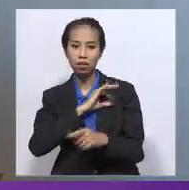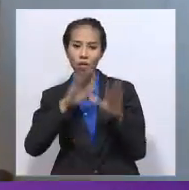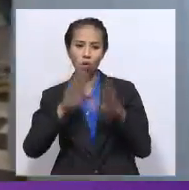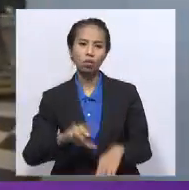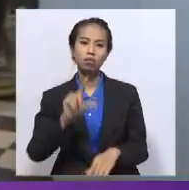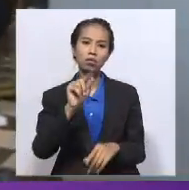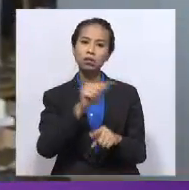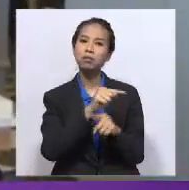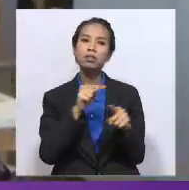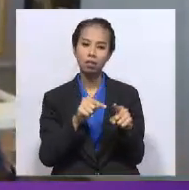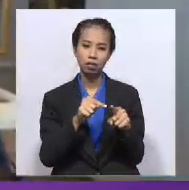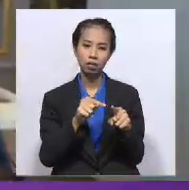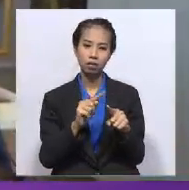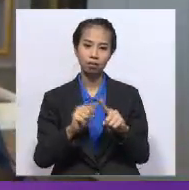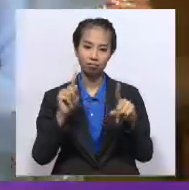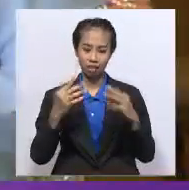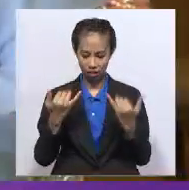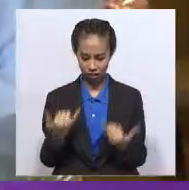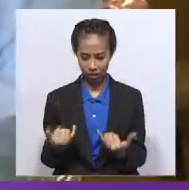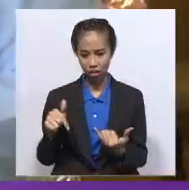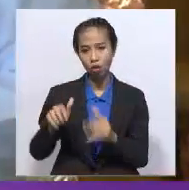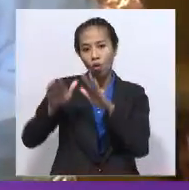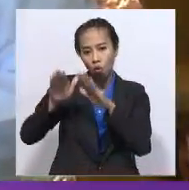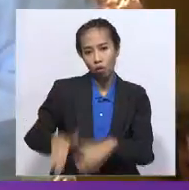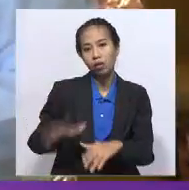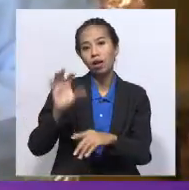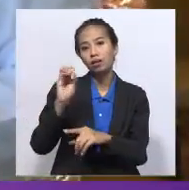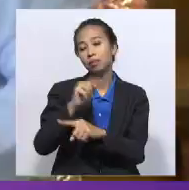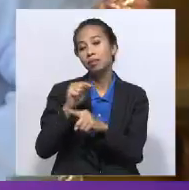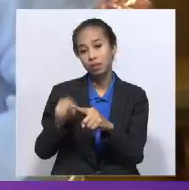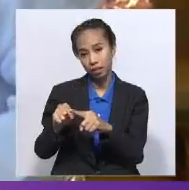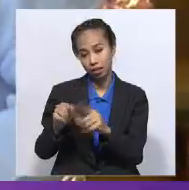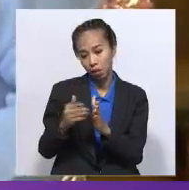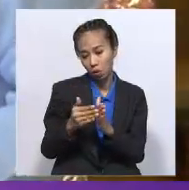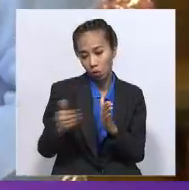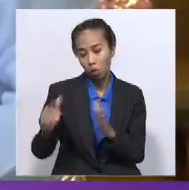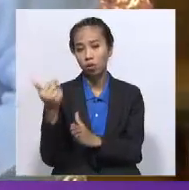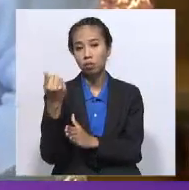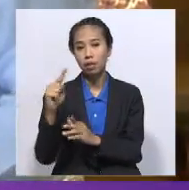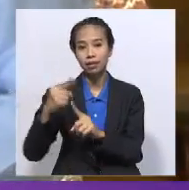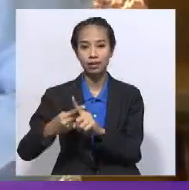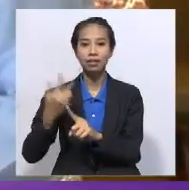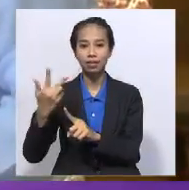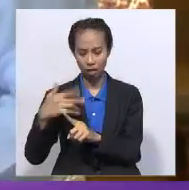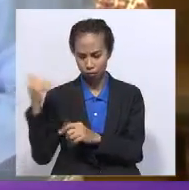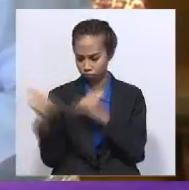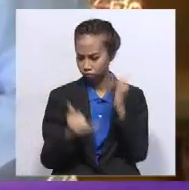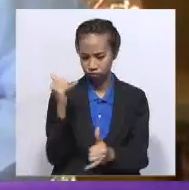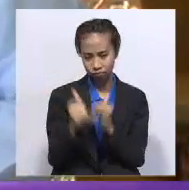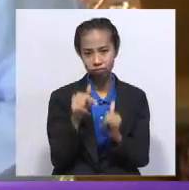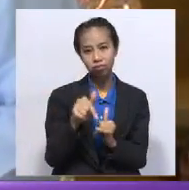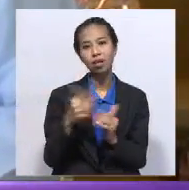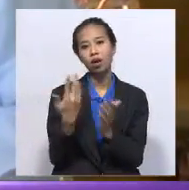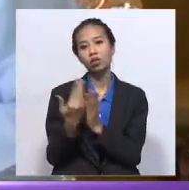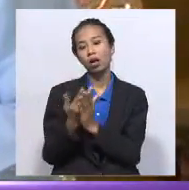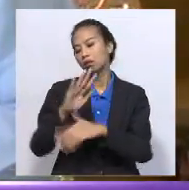แค่ 20% ค่ะงานนี้เราลดไปเลย50จนถึงวันที่11มีนาคมนี้นะคะให้รีบมากันแล้วเงินถวาย